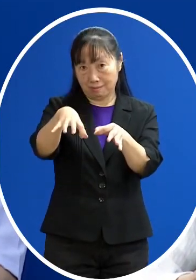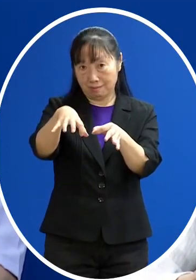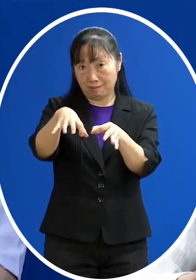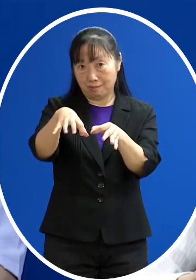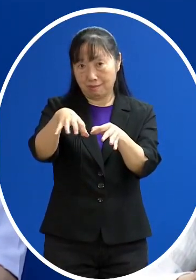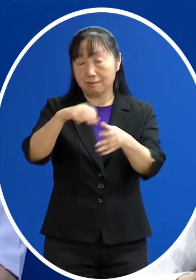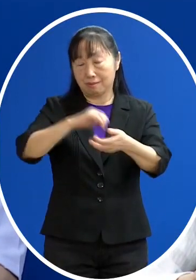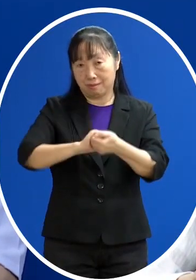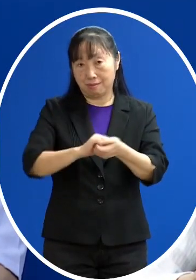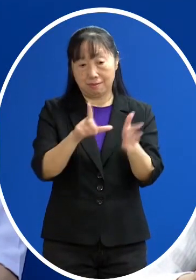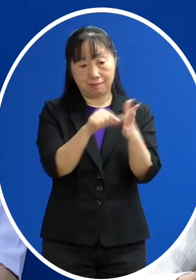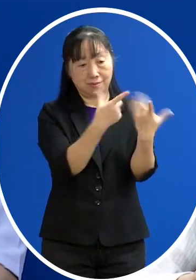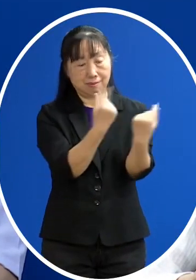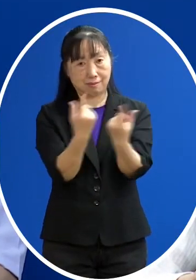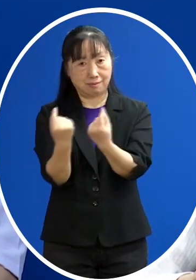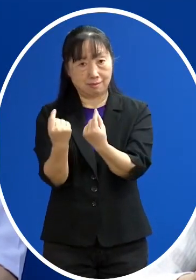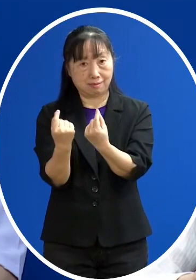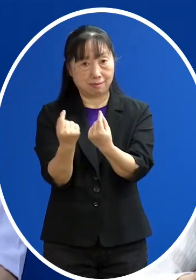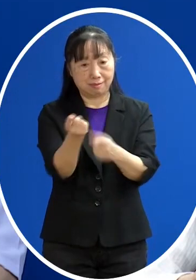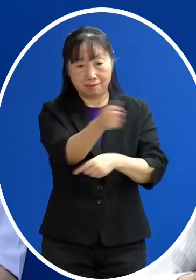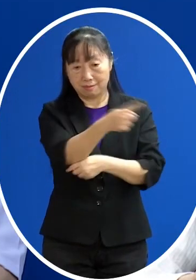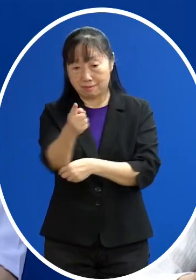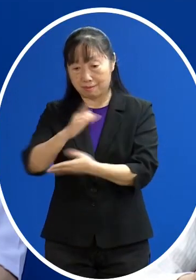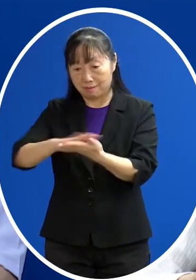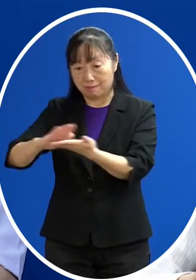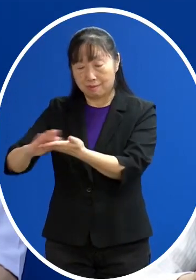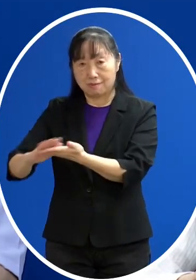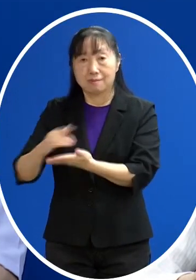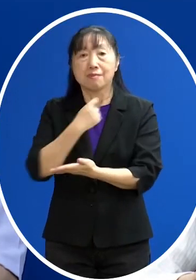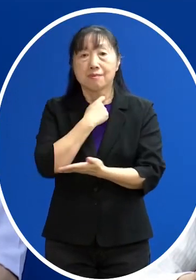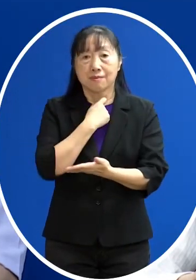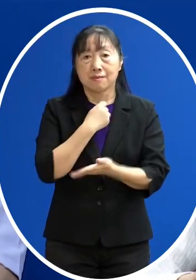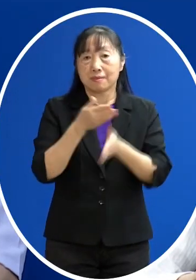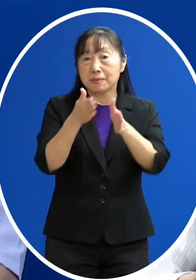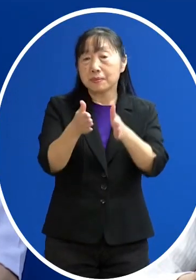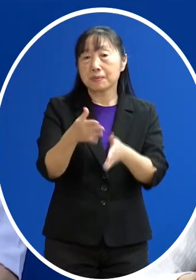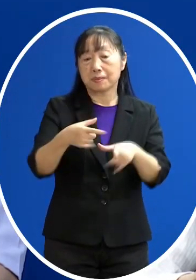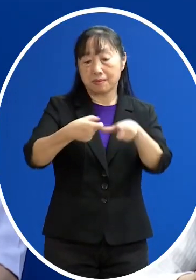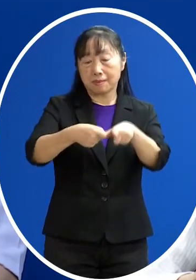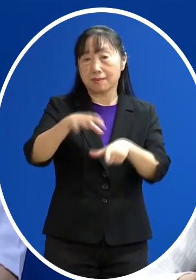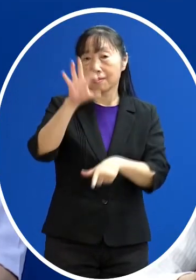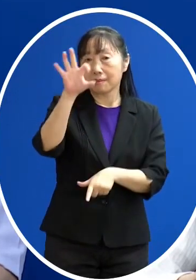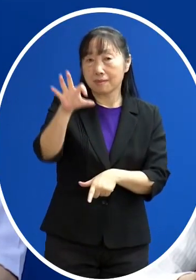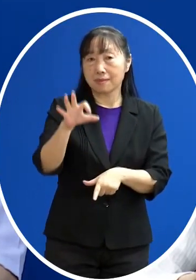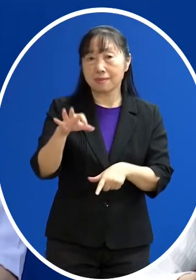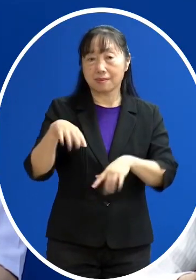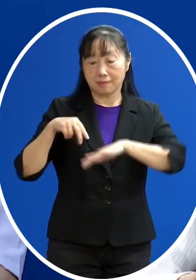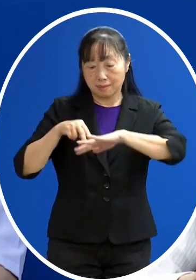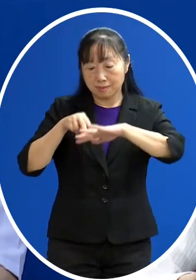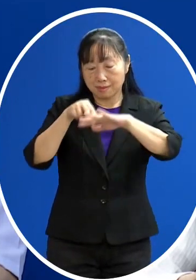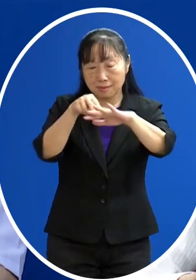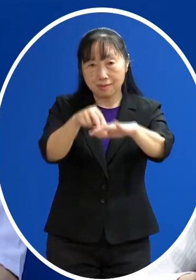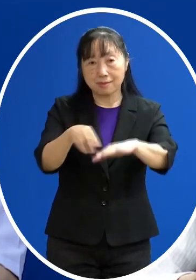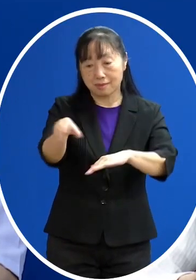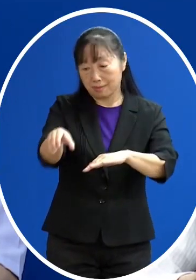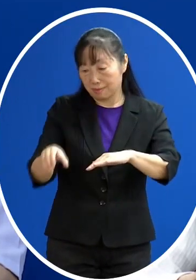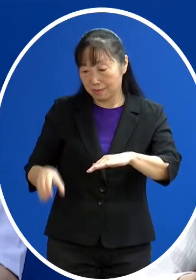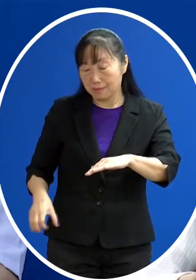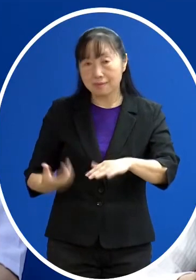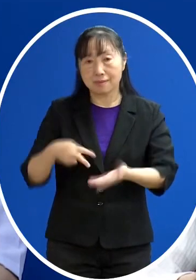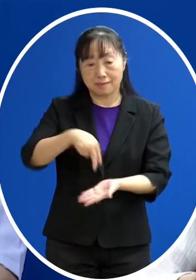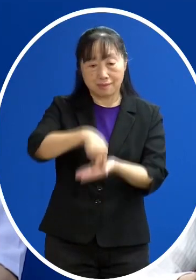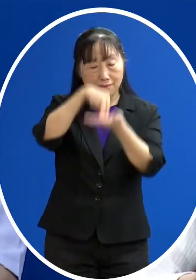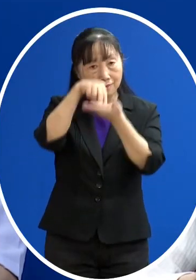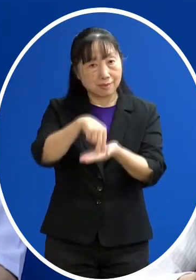面定期提高消毒的频率，尤其对于公共厕所、手扶梯、电梯、楼面客